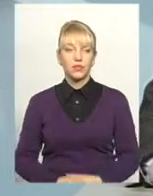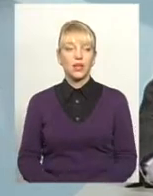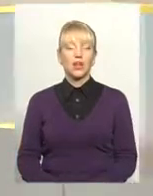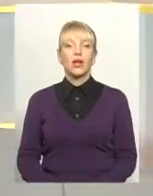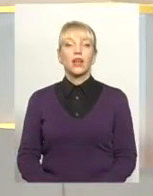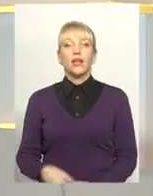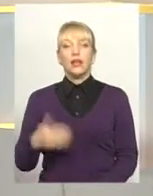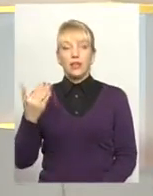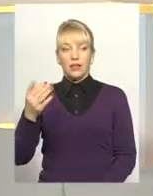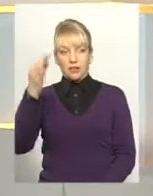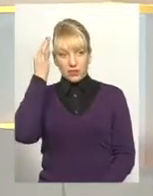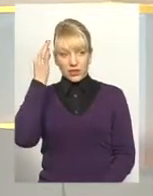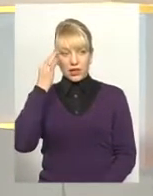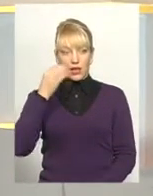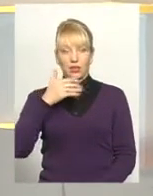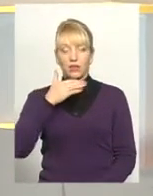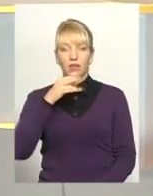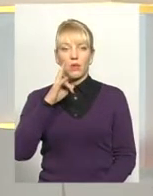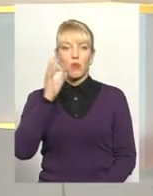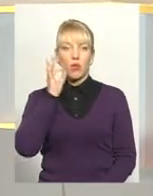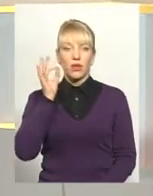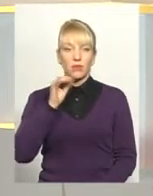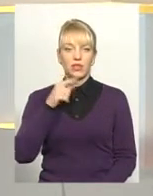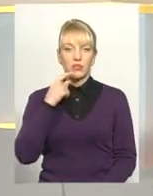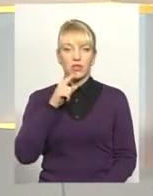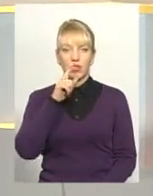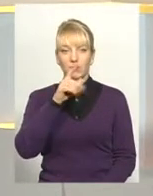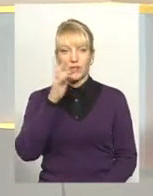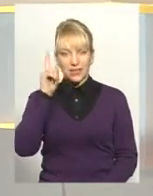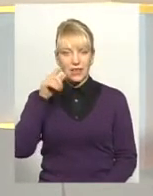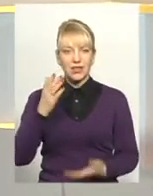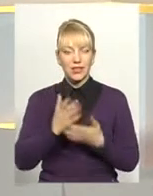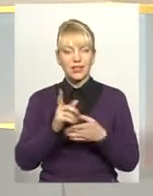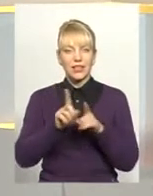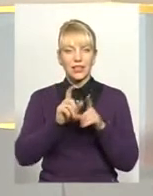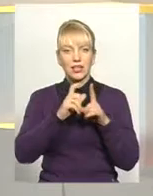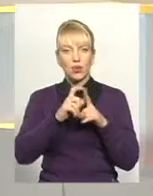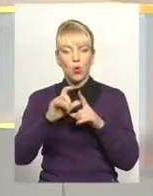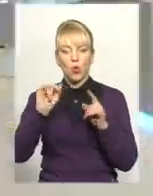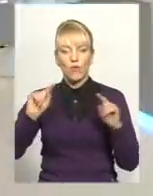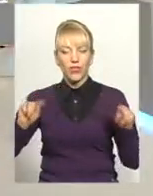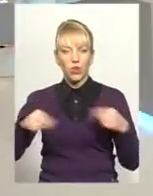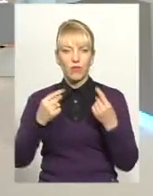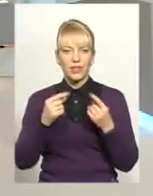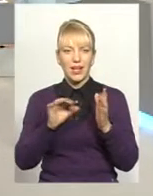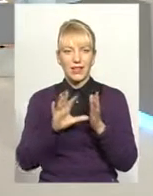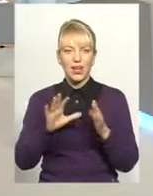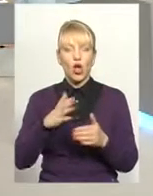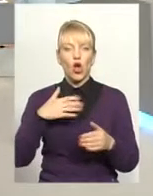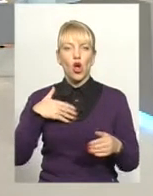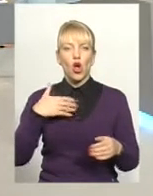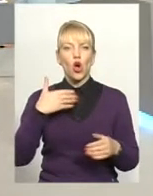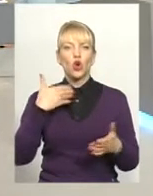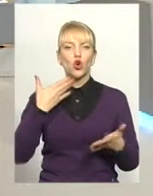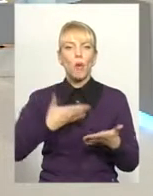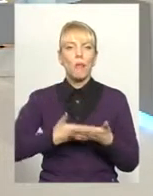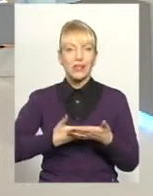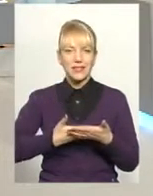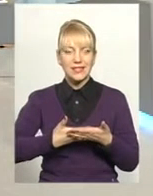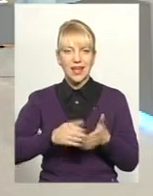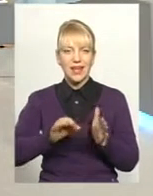ви згадували не раз вже сьогодні про Німеччину. Знаю, що там навіть термін такий існує у відновлюваній енергії – громадська енергетика. Він сформований